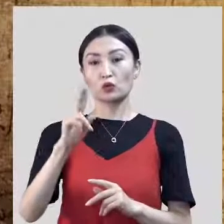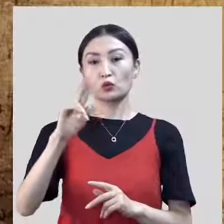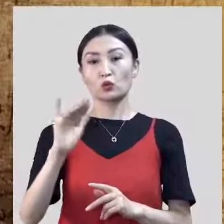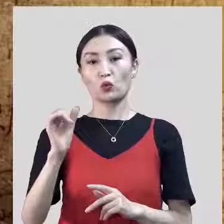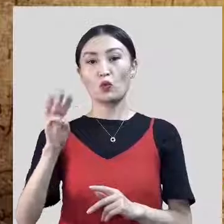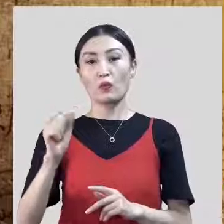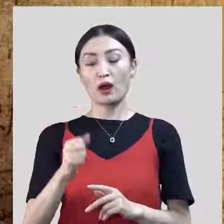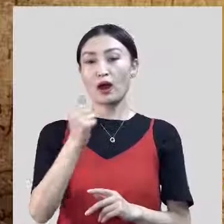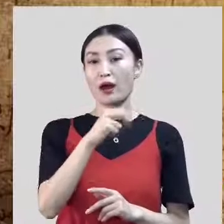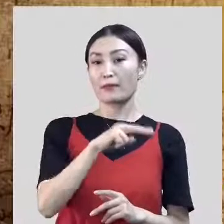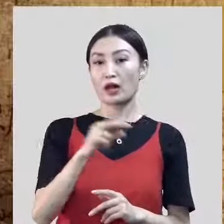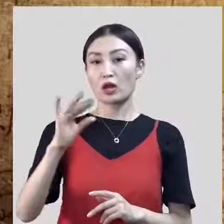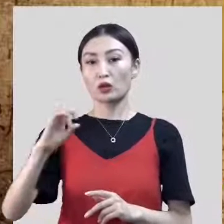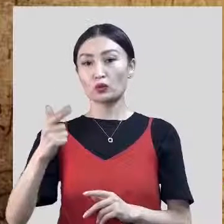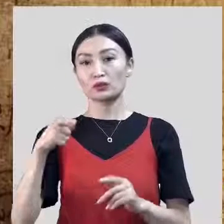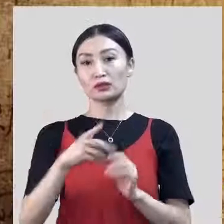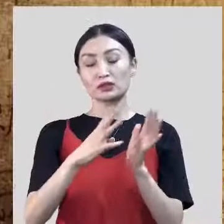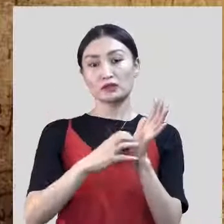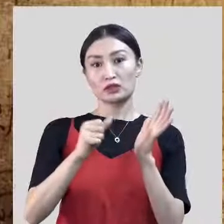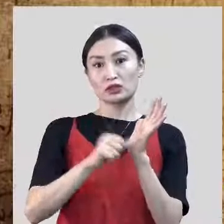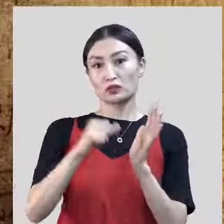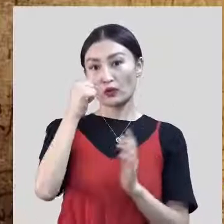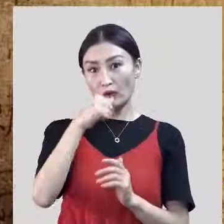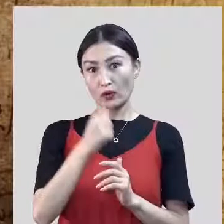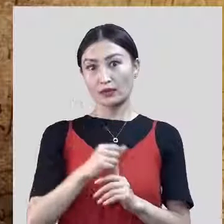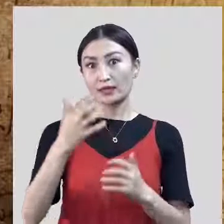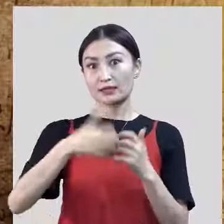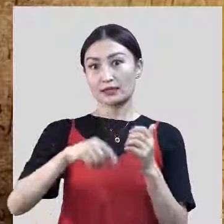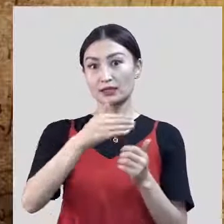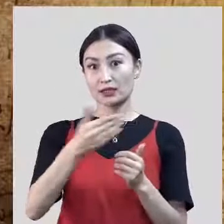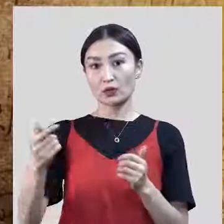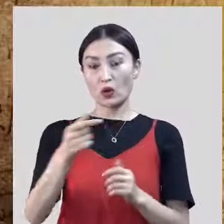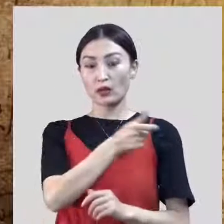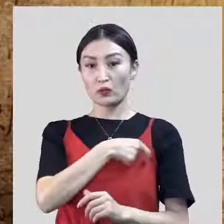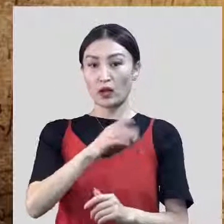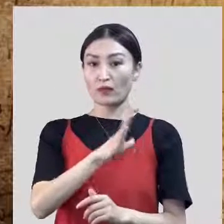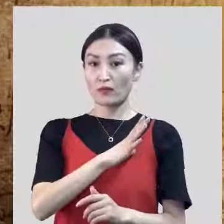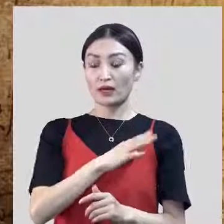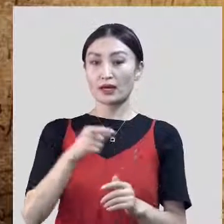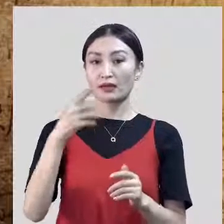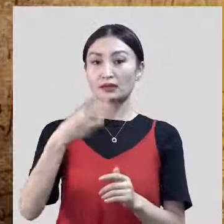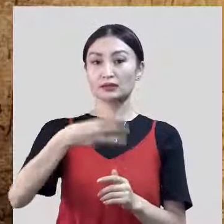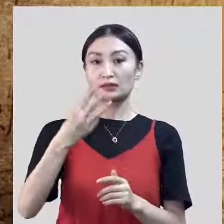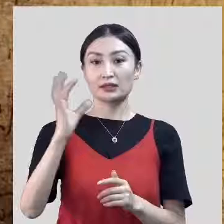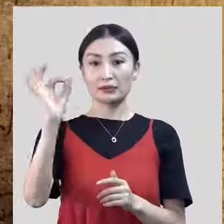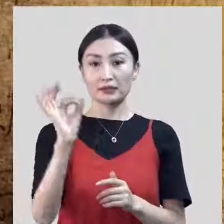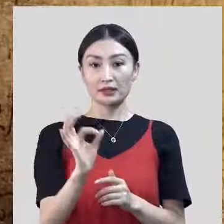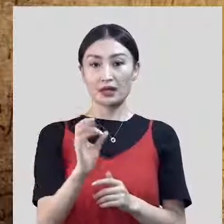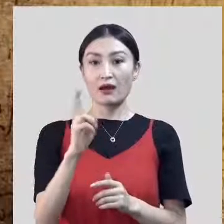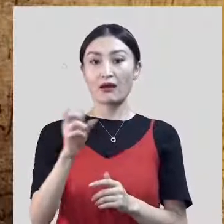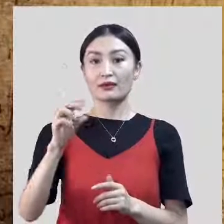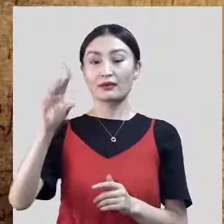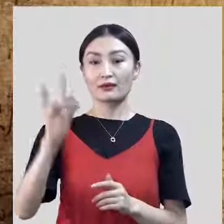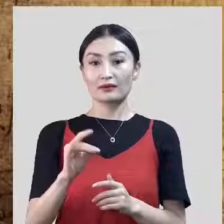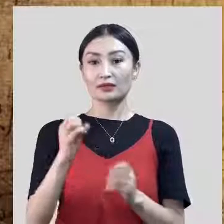апрель-июнь 1906 год среди ее депутатов было 34 процента кадетов